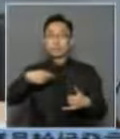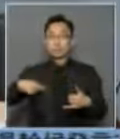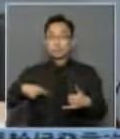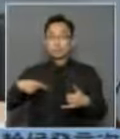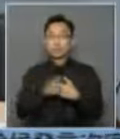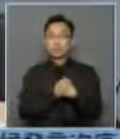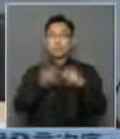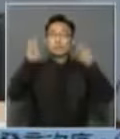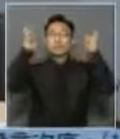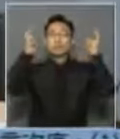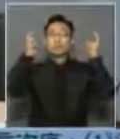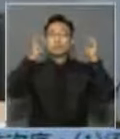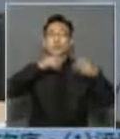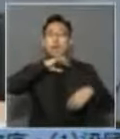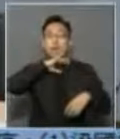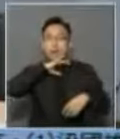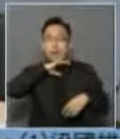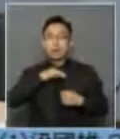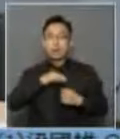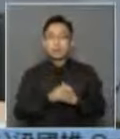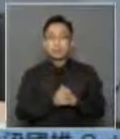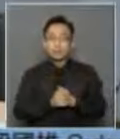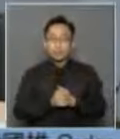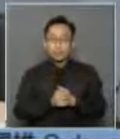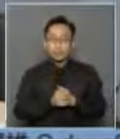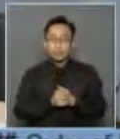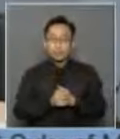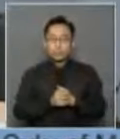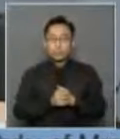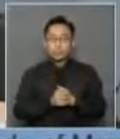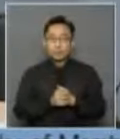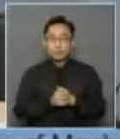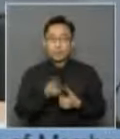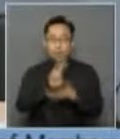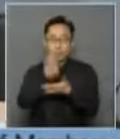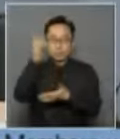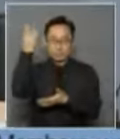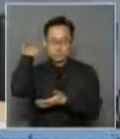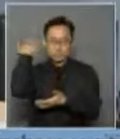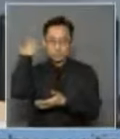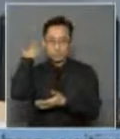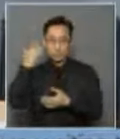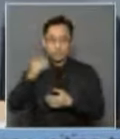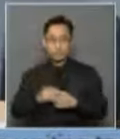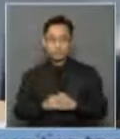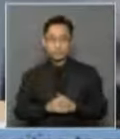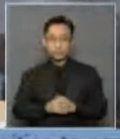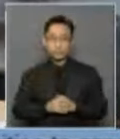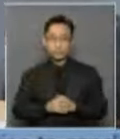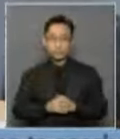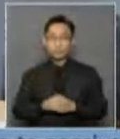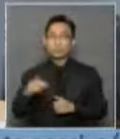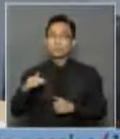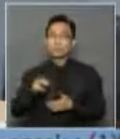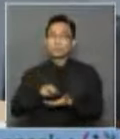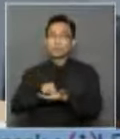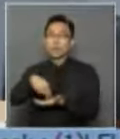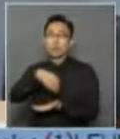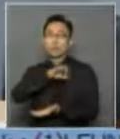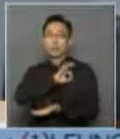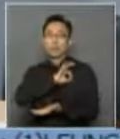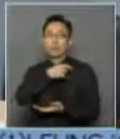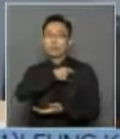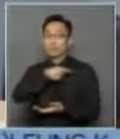題，就話咧即係兩年前呢一個我哋嘅立法會好多嘅議